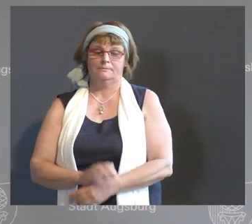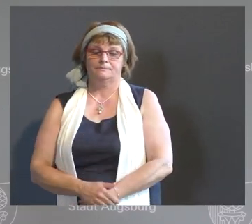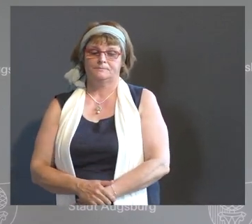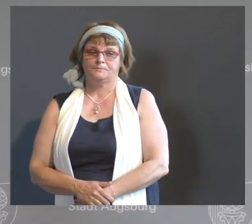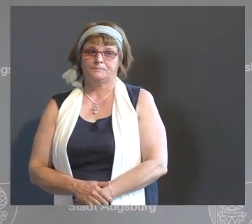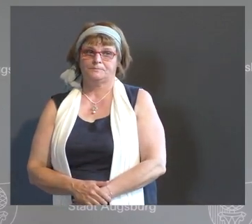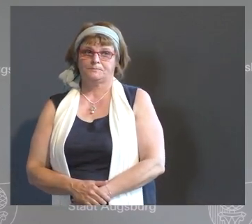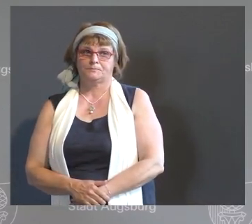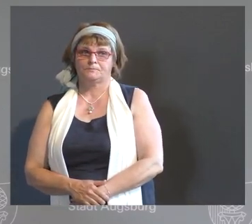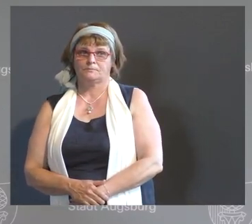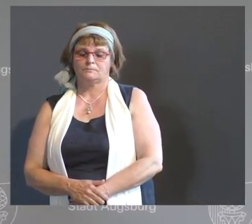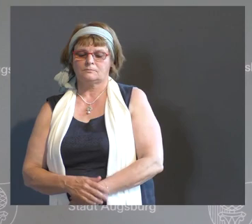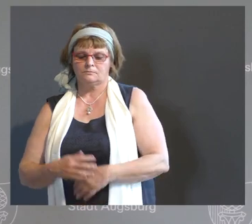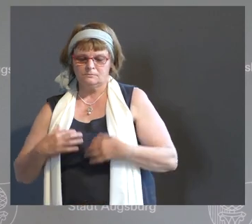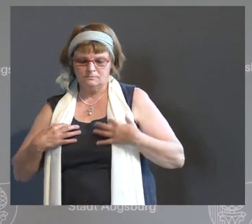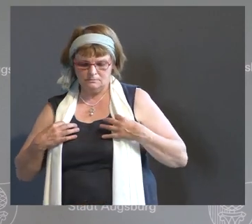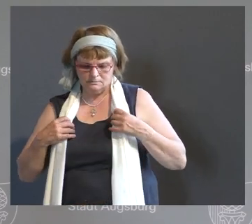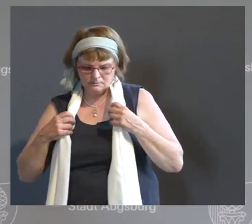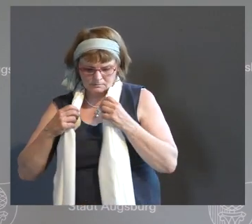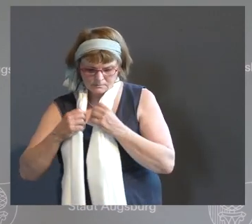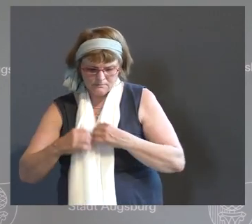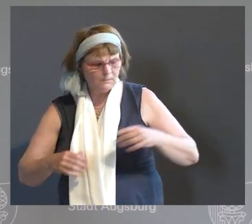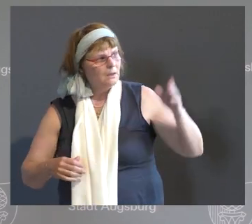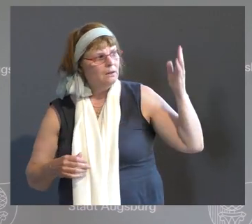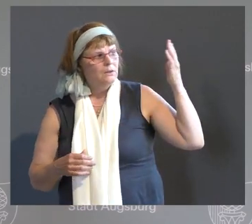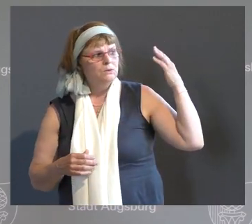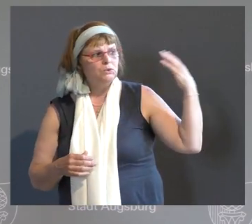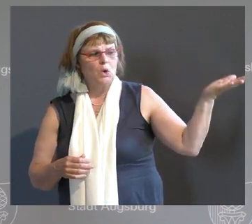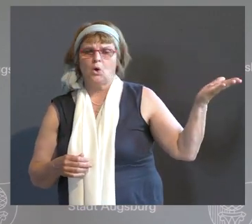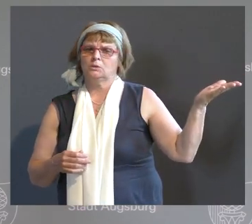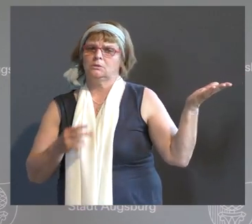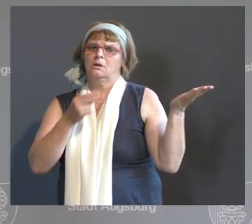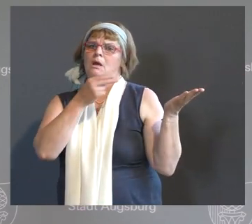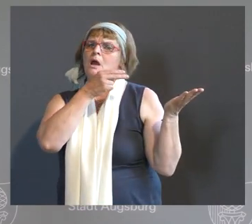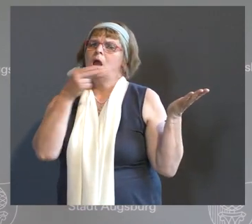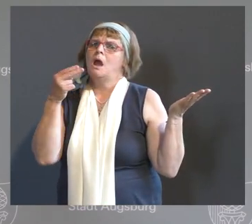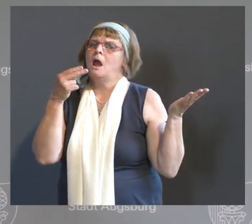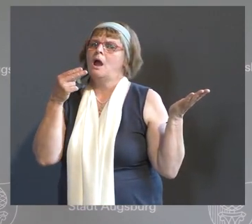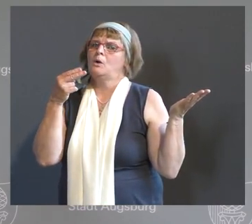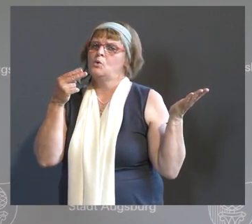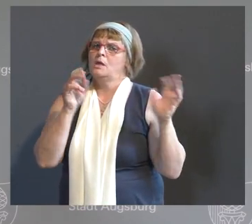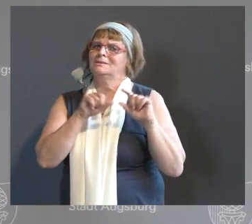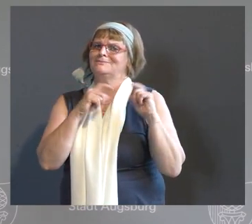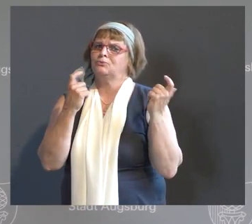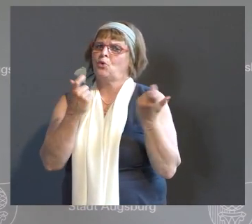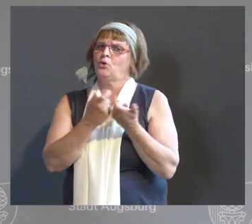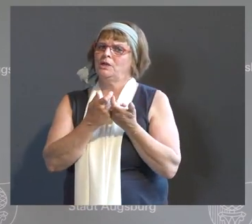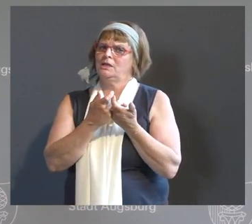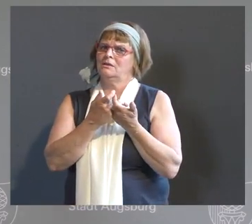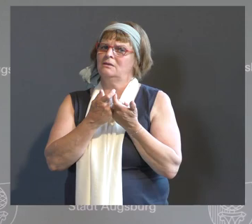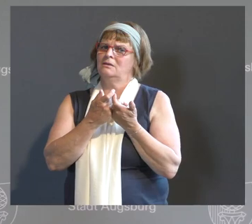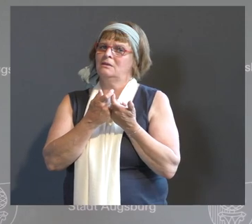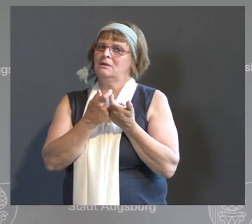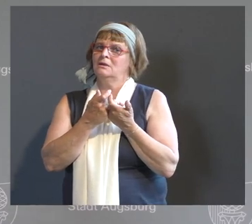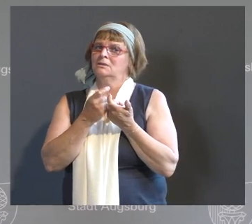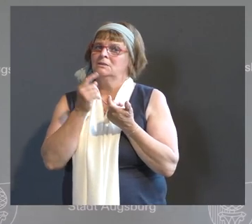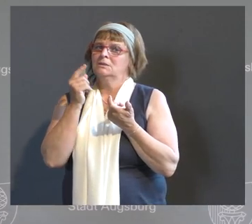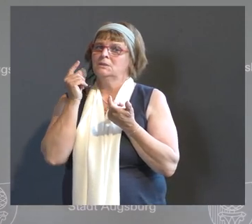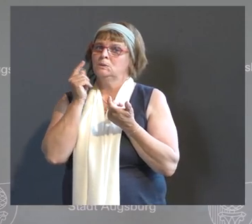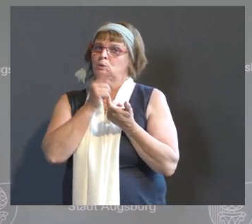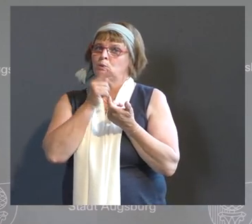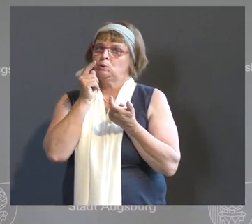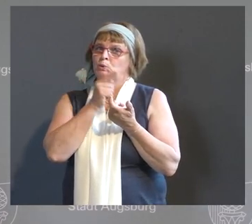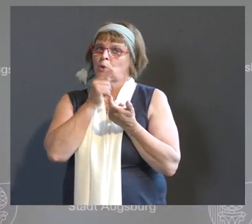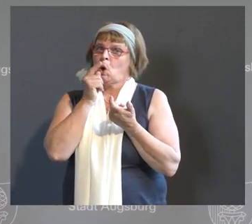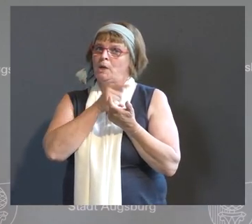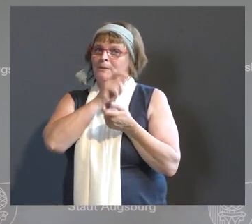Wir haben am Brunnen auch Leute beobachtet, die man wohl auch aus den Parks in Augsburg kannte,